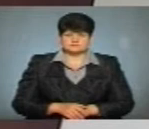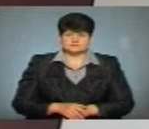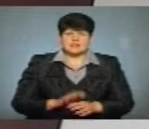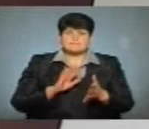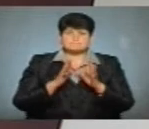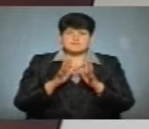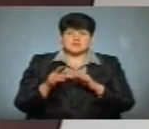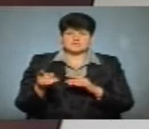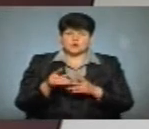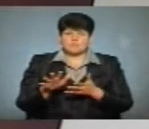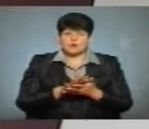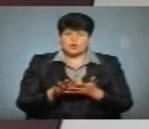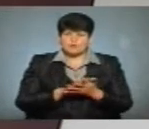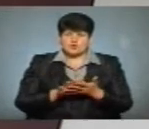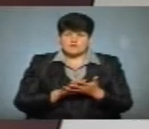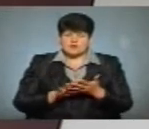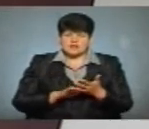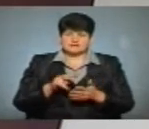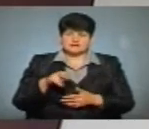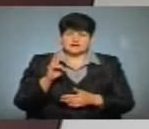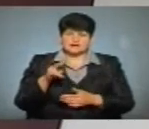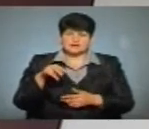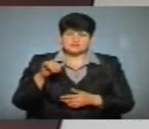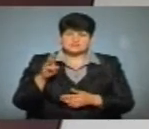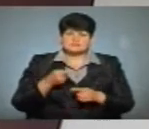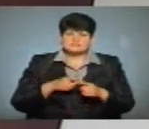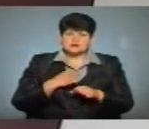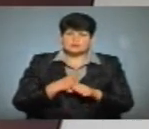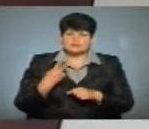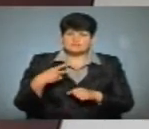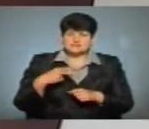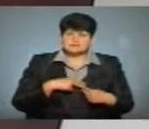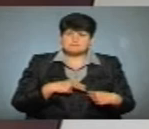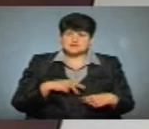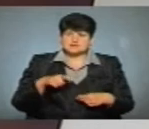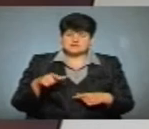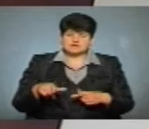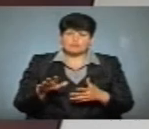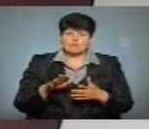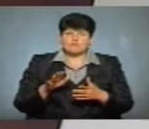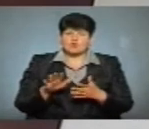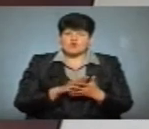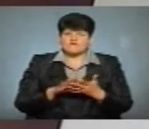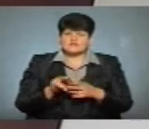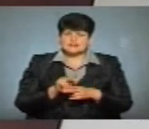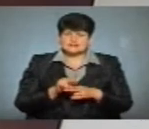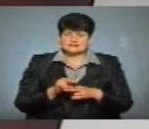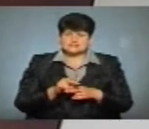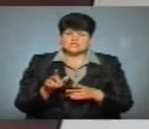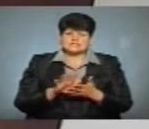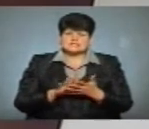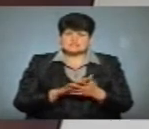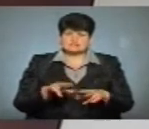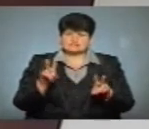Парки Тернополя обробляють від кліщів. Це роблять 20 працівників комунального підприємства «Профілактична дезінфекція», розповів директор цього підприємства